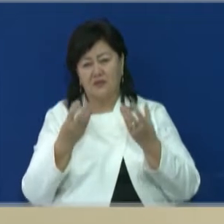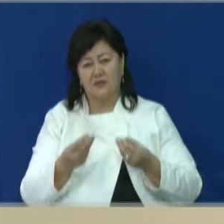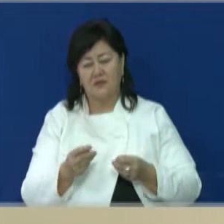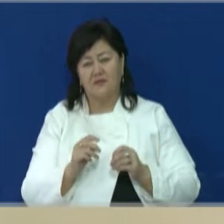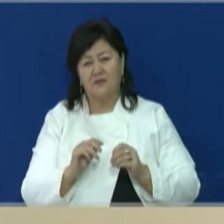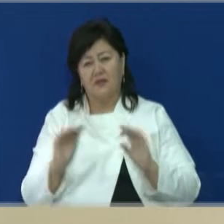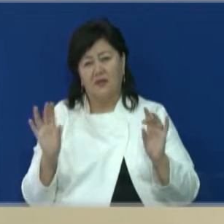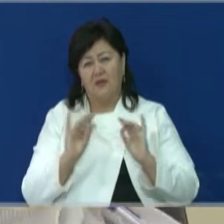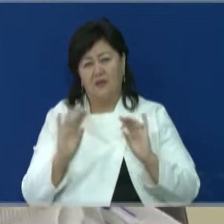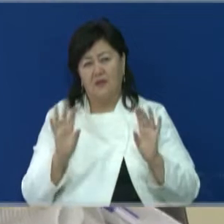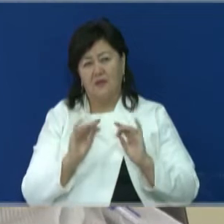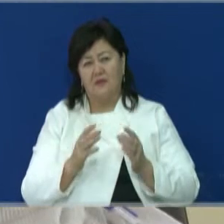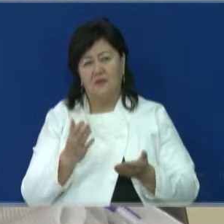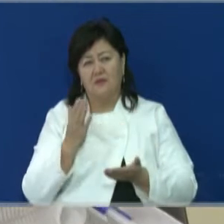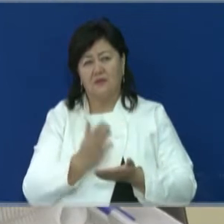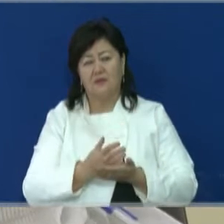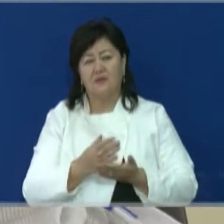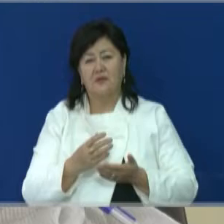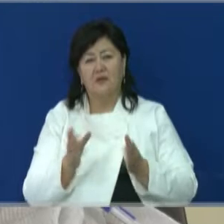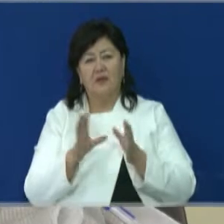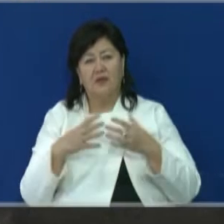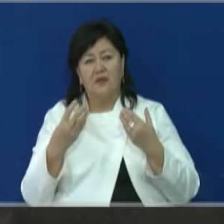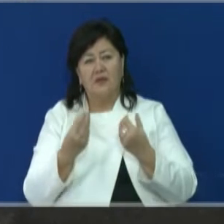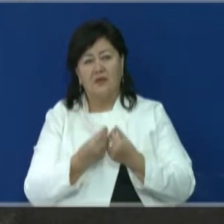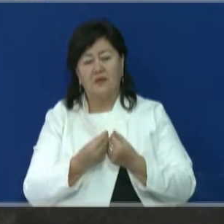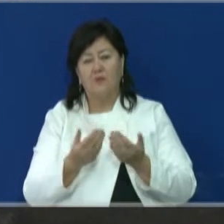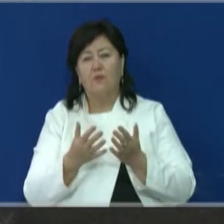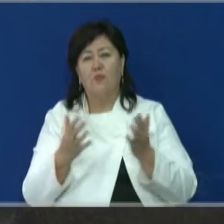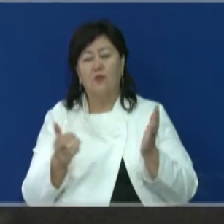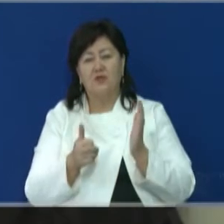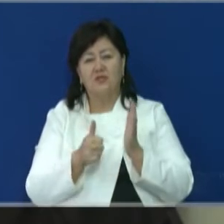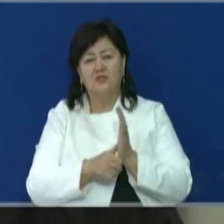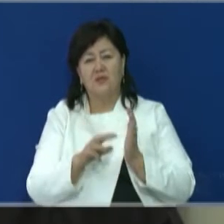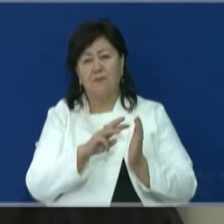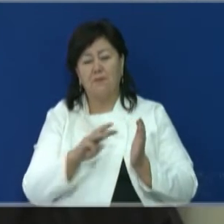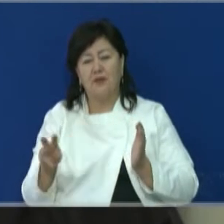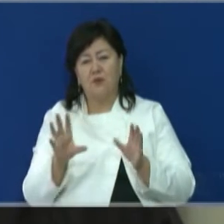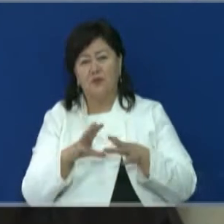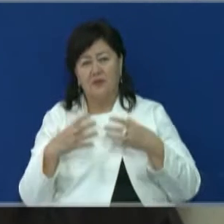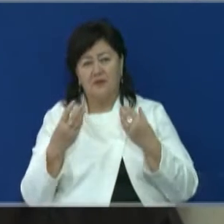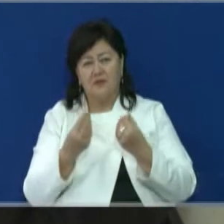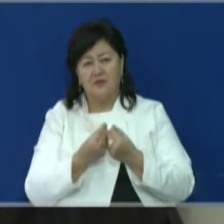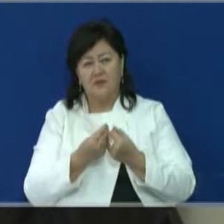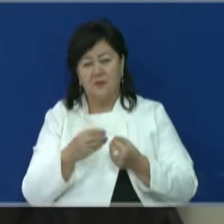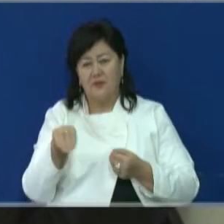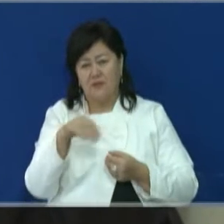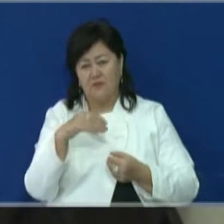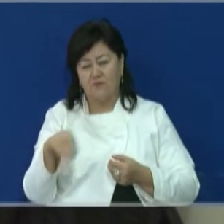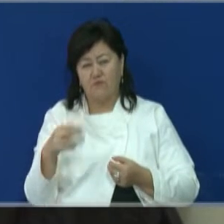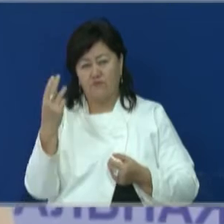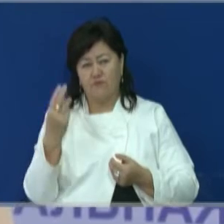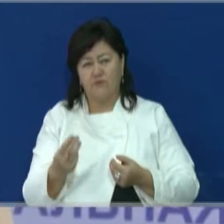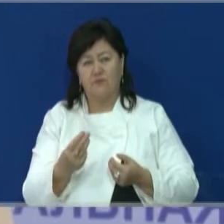хабарлама. Қазіргі уақытта отбасының цифрлық картасында 6 миллионнан астам жанұяның, сондай-ақ 19 миллион отбасы мүшесінің деректері